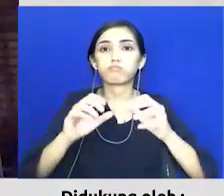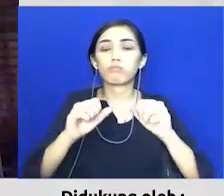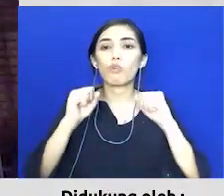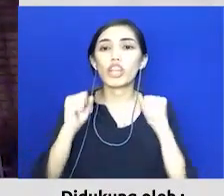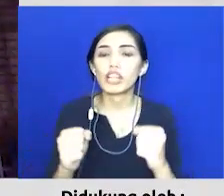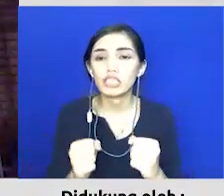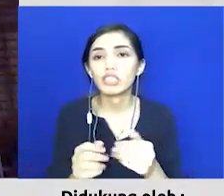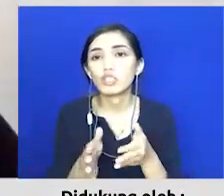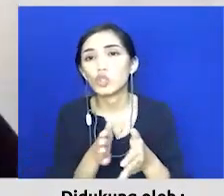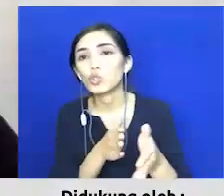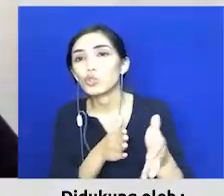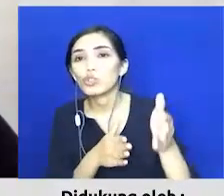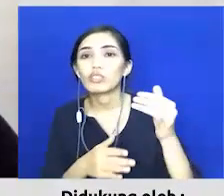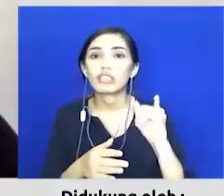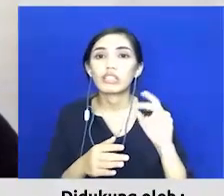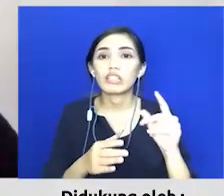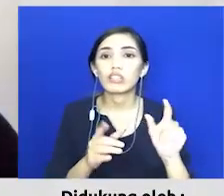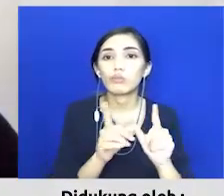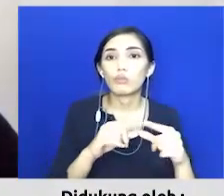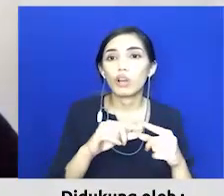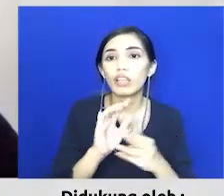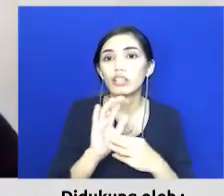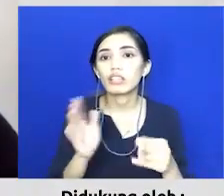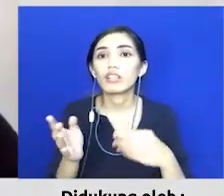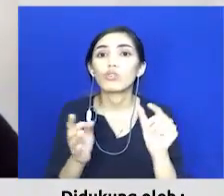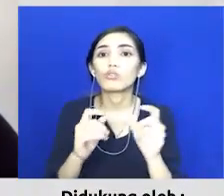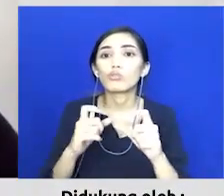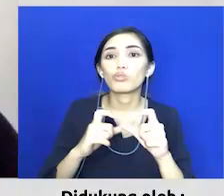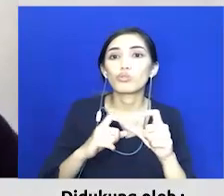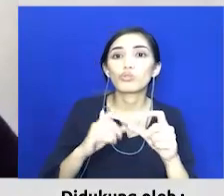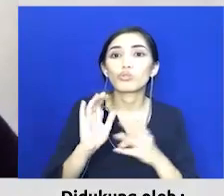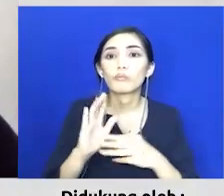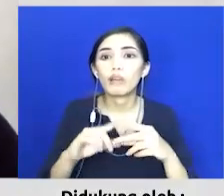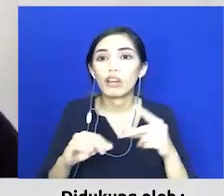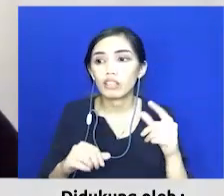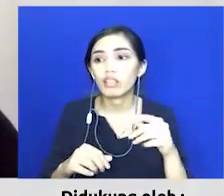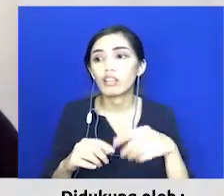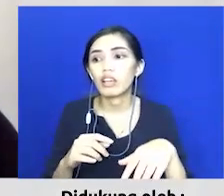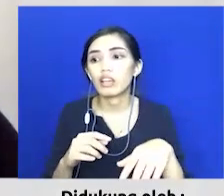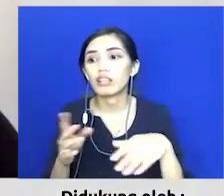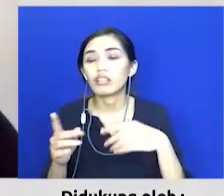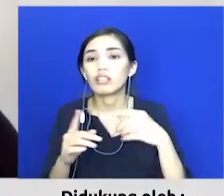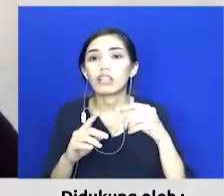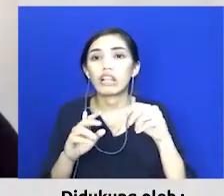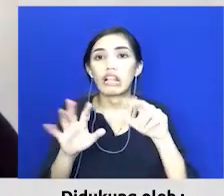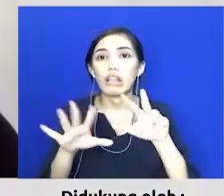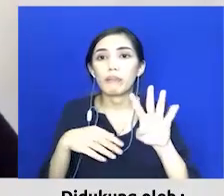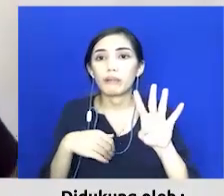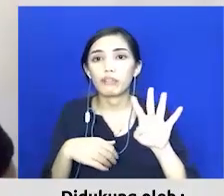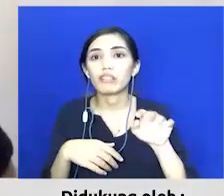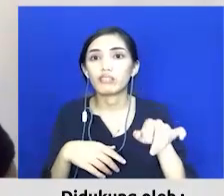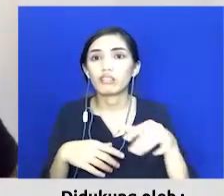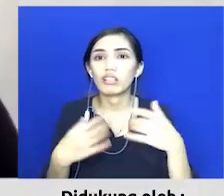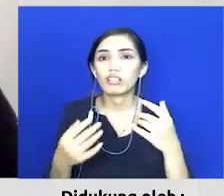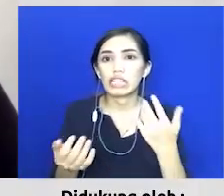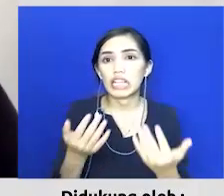84. Kita kadang-kadang lupa nih, kita pikir Perfi ini itu mati sejalan dengan meninggalnya Pak Usmar. Sebenarnya Perfi ini